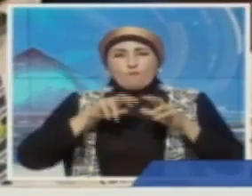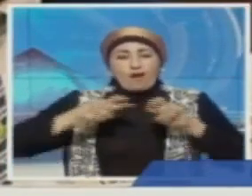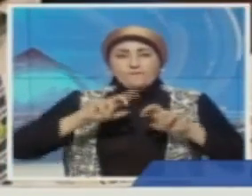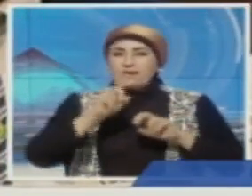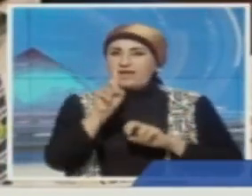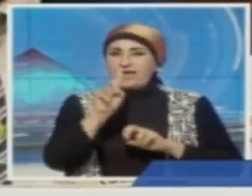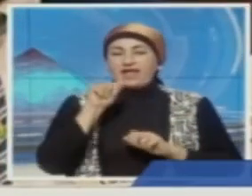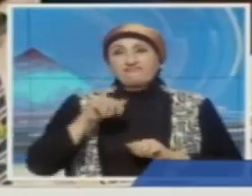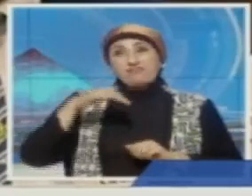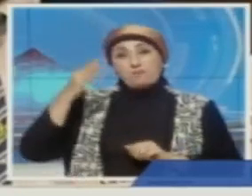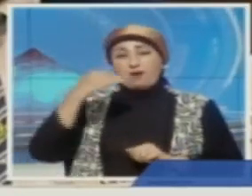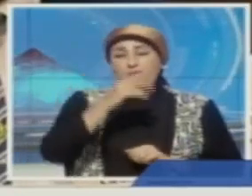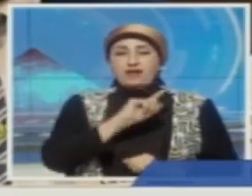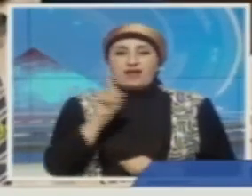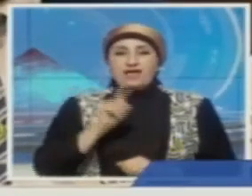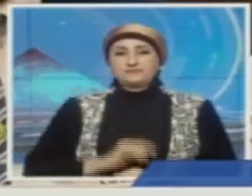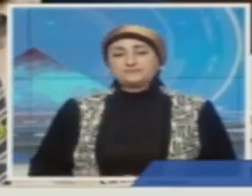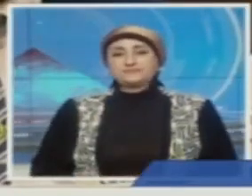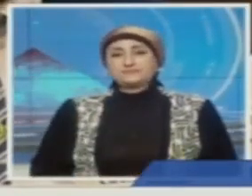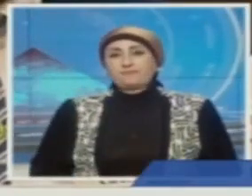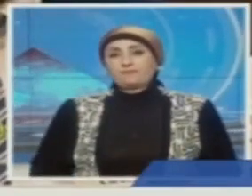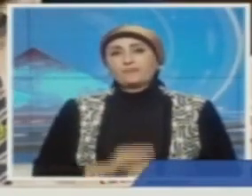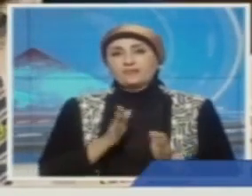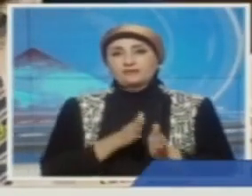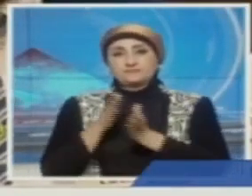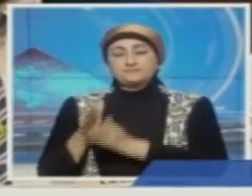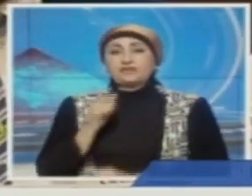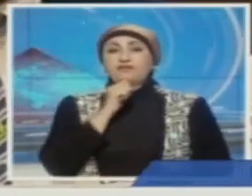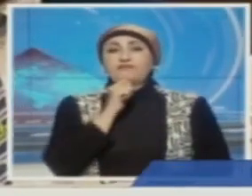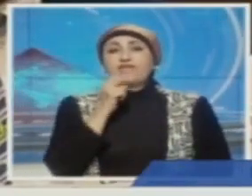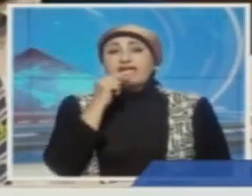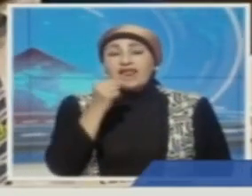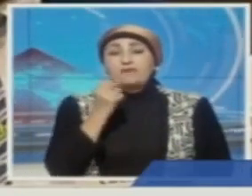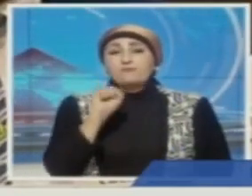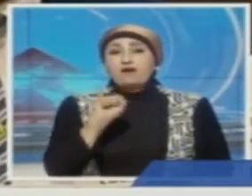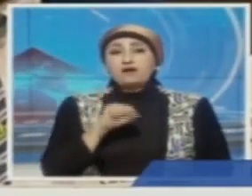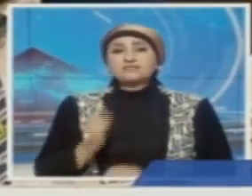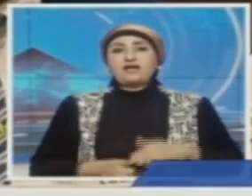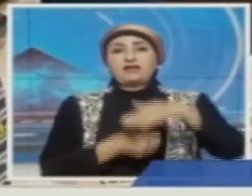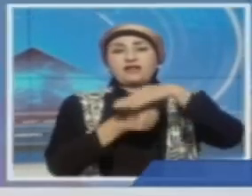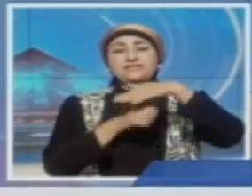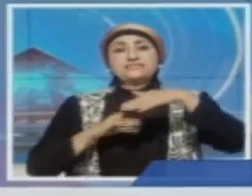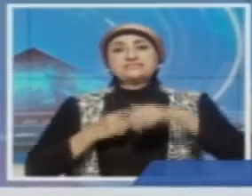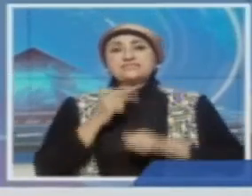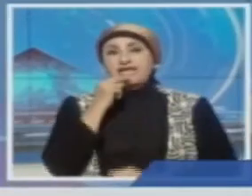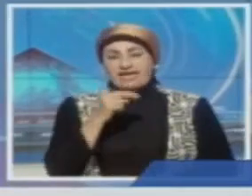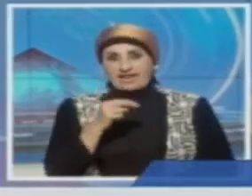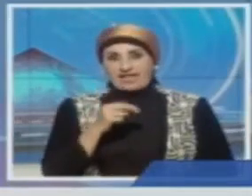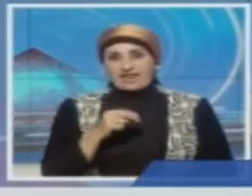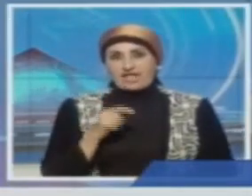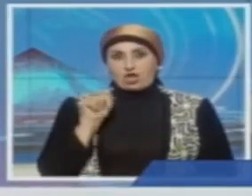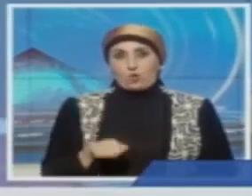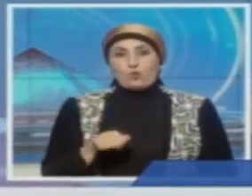التدخلات الخارجية في الشؤون الداخلية. نعم دكتور حامد، أيضا في كلمة الرئيس عبد الفتاح السيسي أكد خلال هذه الكلمة